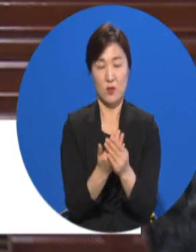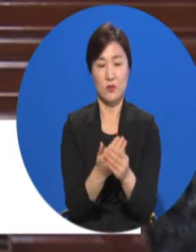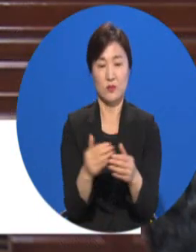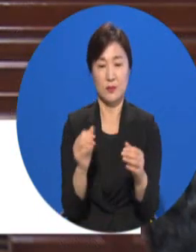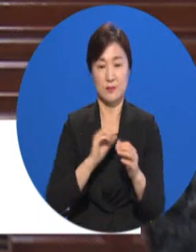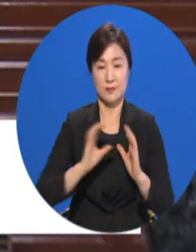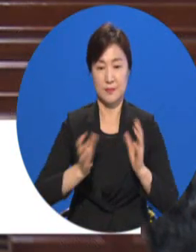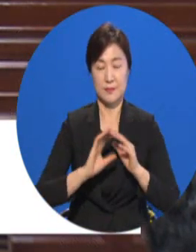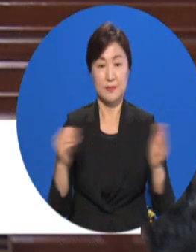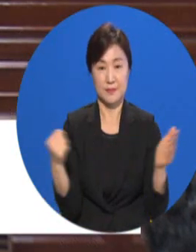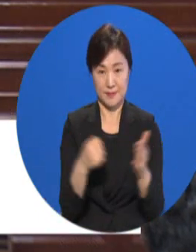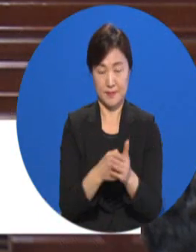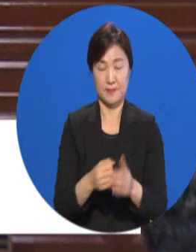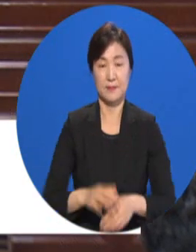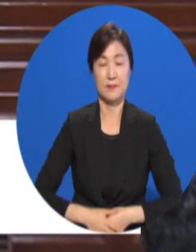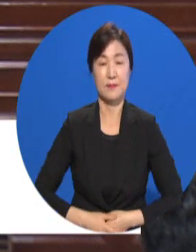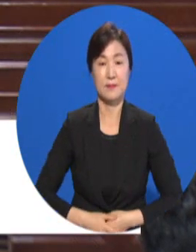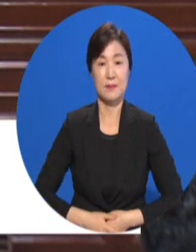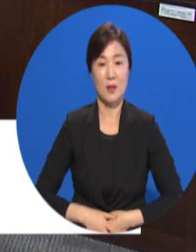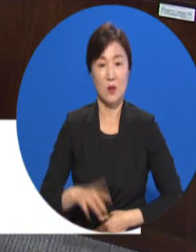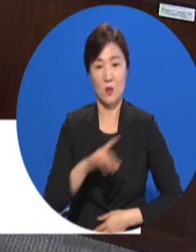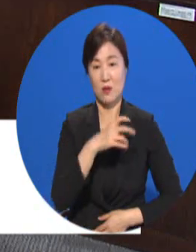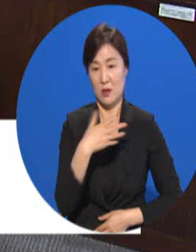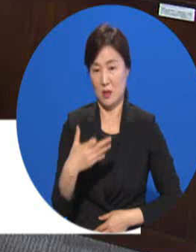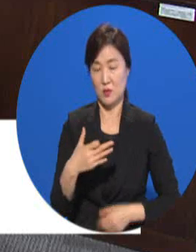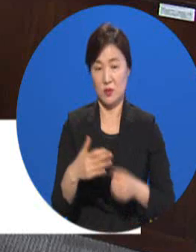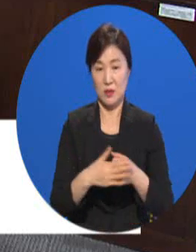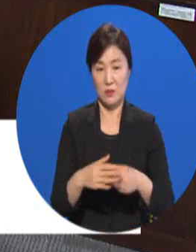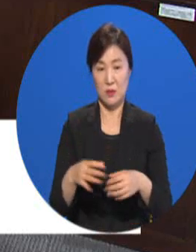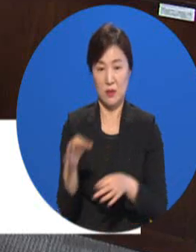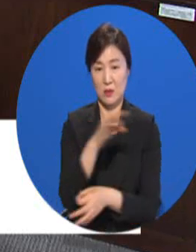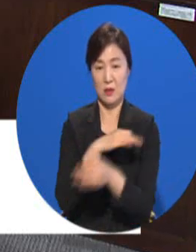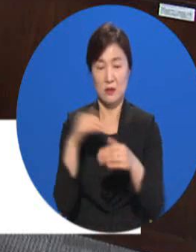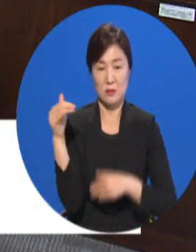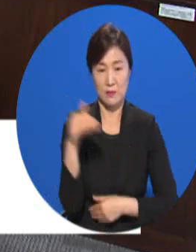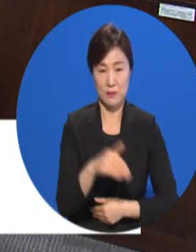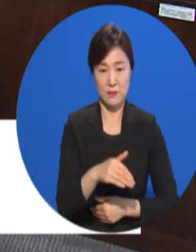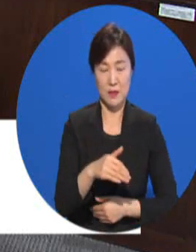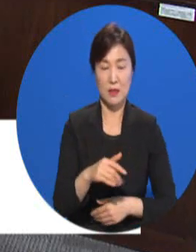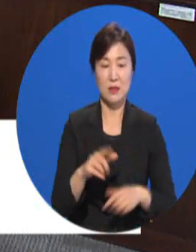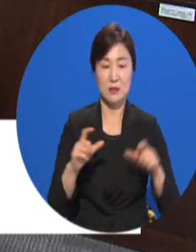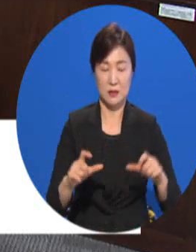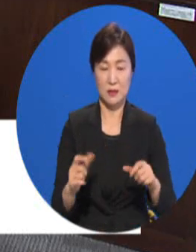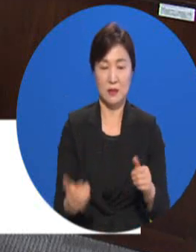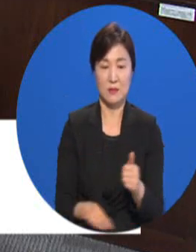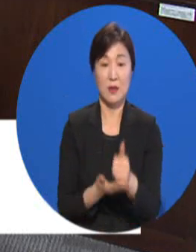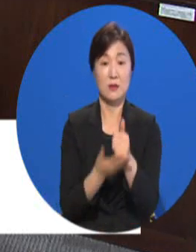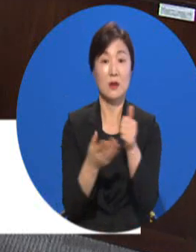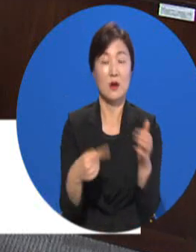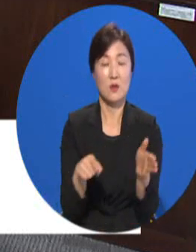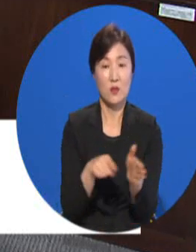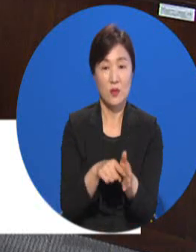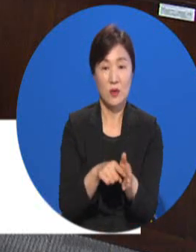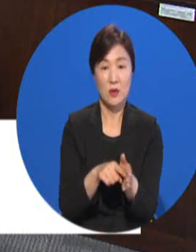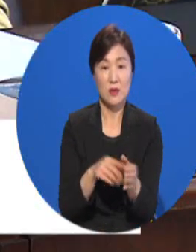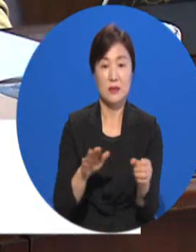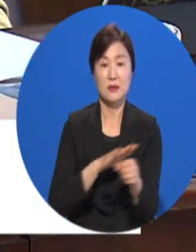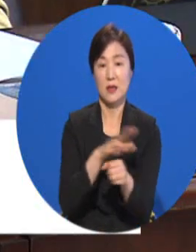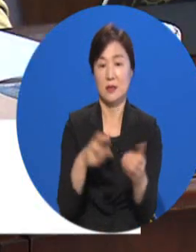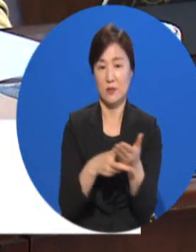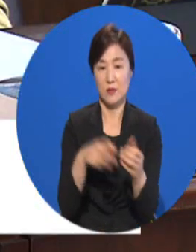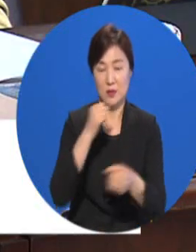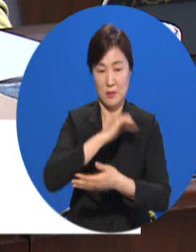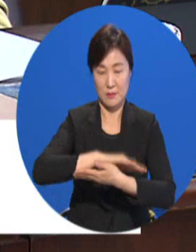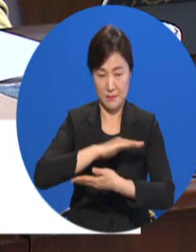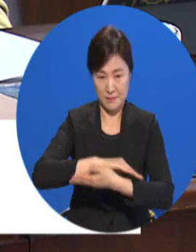의결했습니다. 순천시의회는 코로나19로 인해 침체에 빠진 지역경제 활성화를 위해 순천사랑상품권